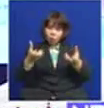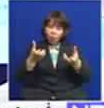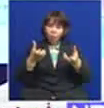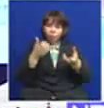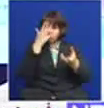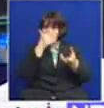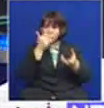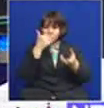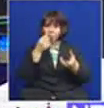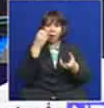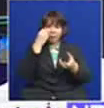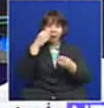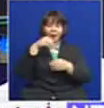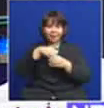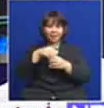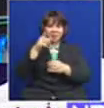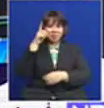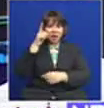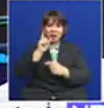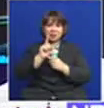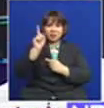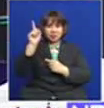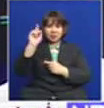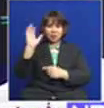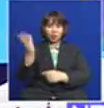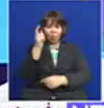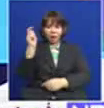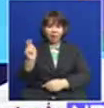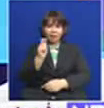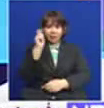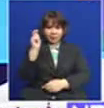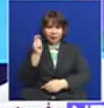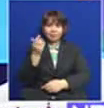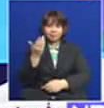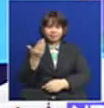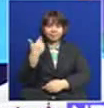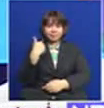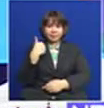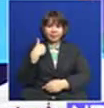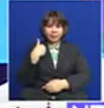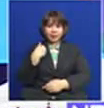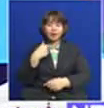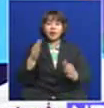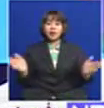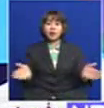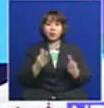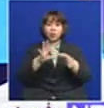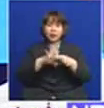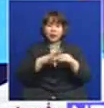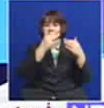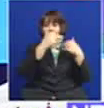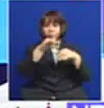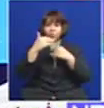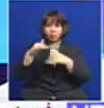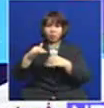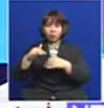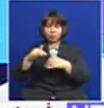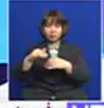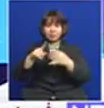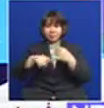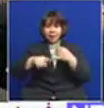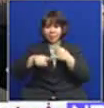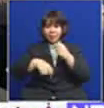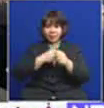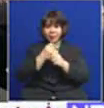านที่ใหญ่ที่สุดในอาเซียนด้วยงาน Big and Bit October 2015นะครับเป็นการกระตุ้นยอดส่งออกช่วงสินค้าปลายปีแบบนี้แหละ